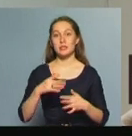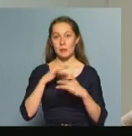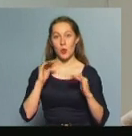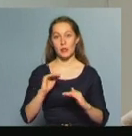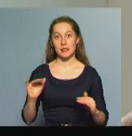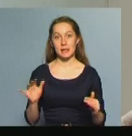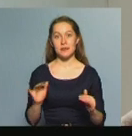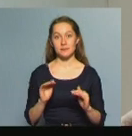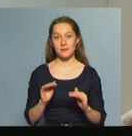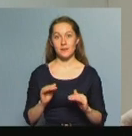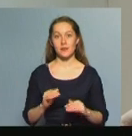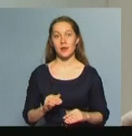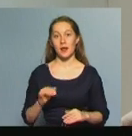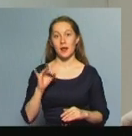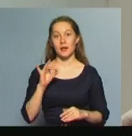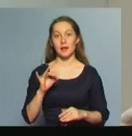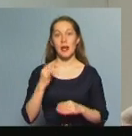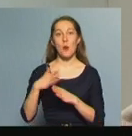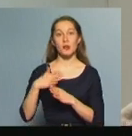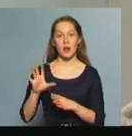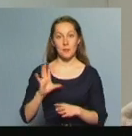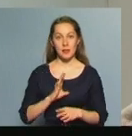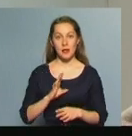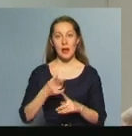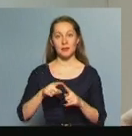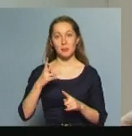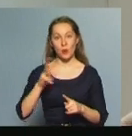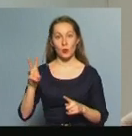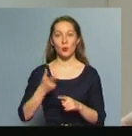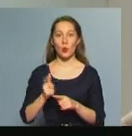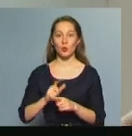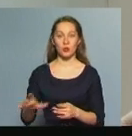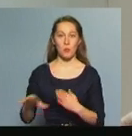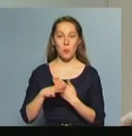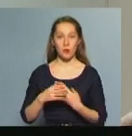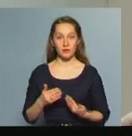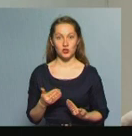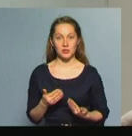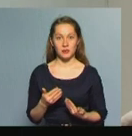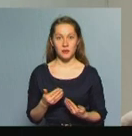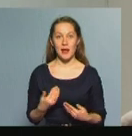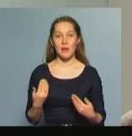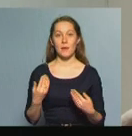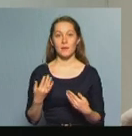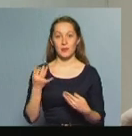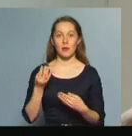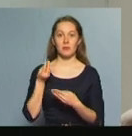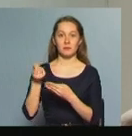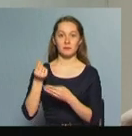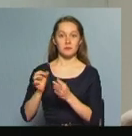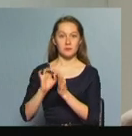семья, ипотека у нас была. И вот этот миллион, он мне очень помог в жизни закрыть ипотеку, и сейчас